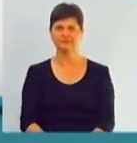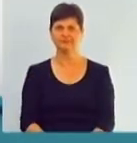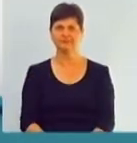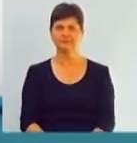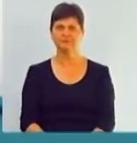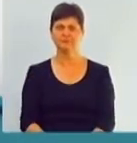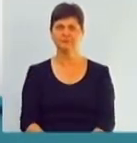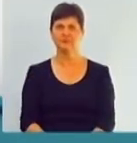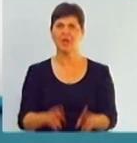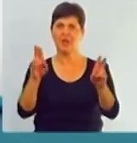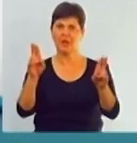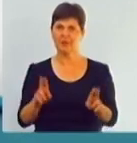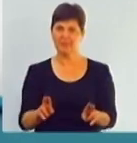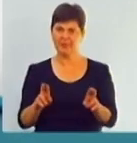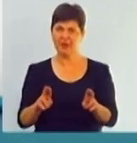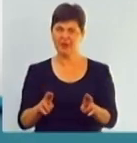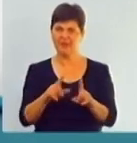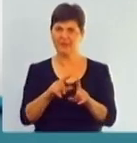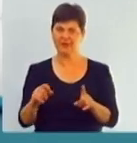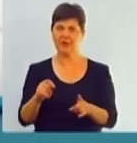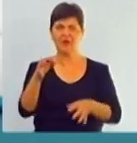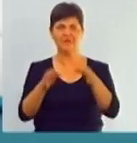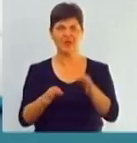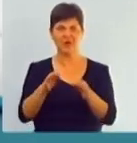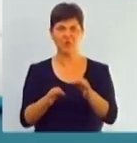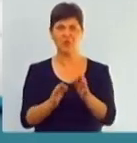Правила пожежної безпеки в екосистемах.